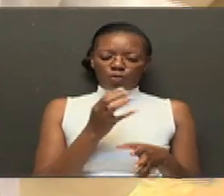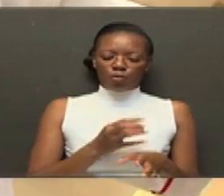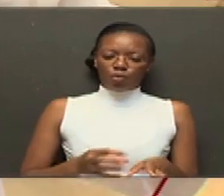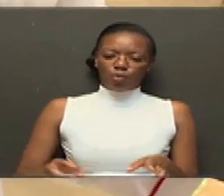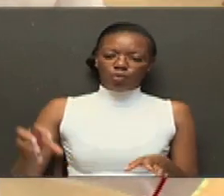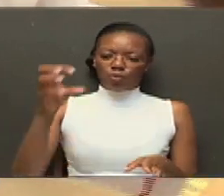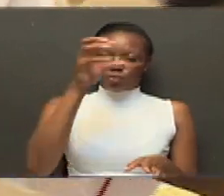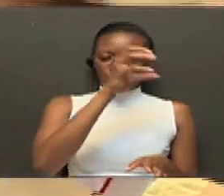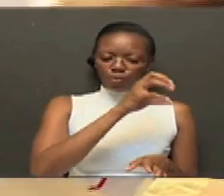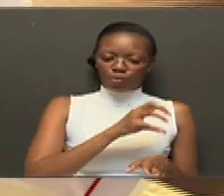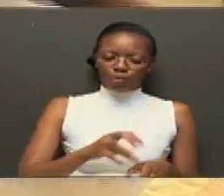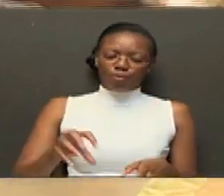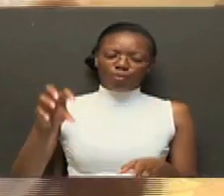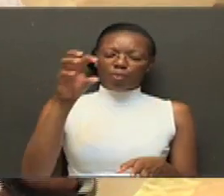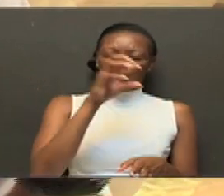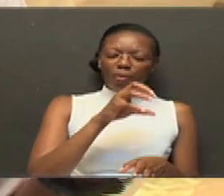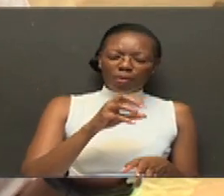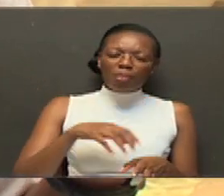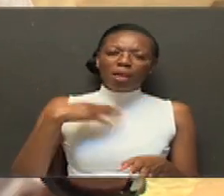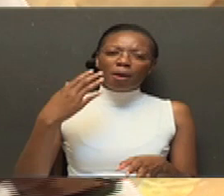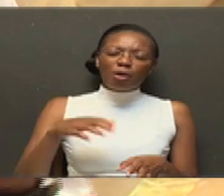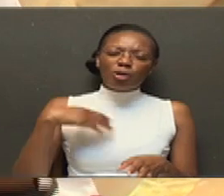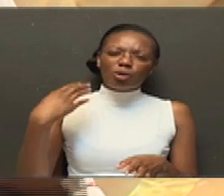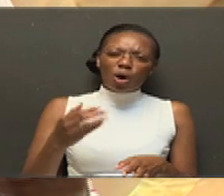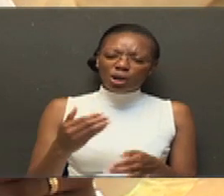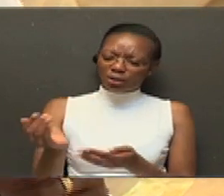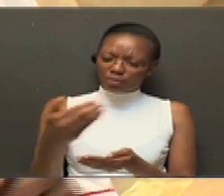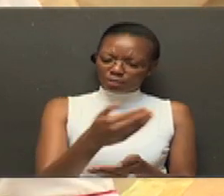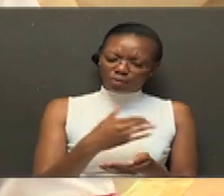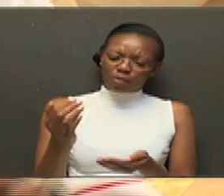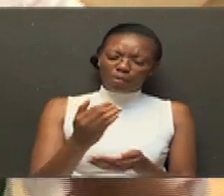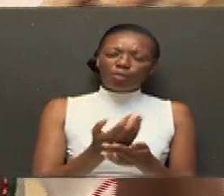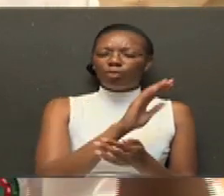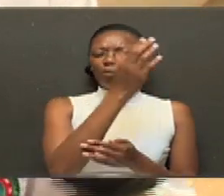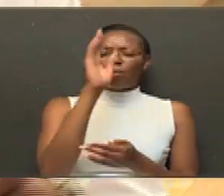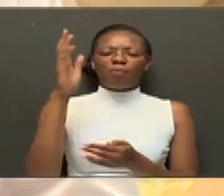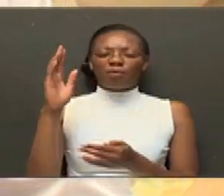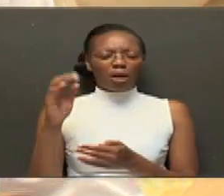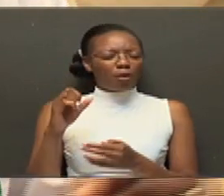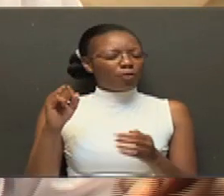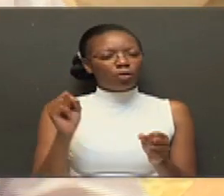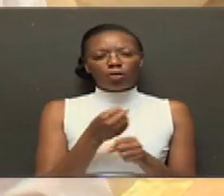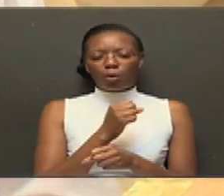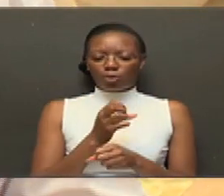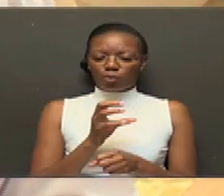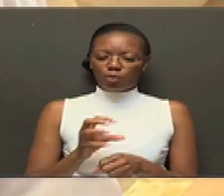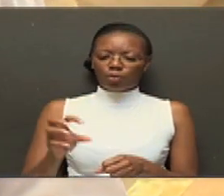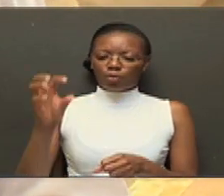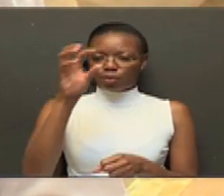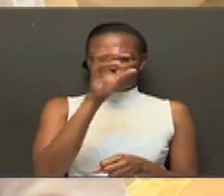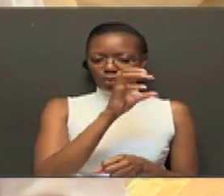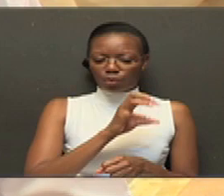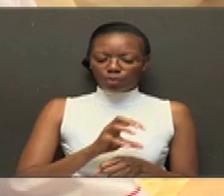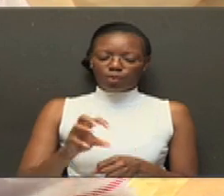wild sana, so tutawa deplete from the environment, which means tuta destabilize your ecosystem.